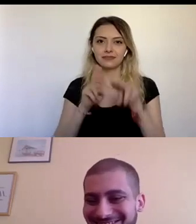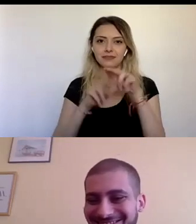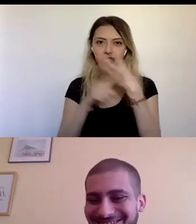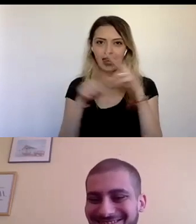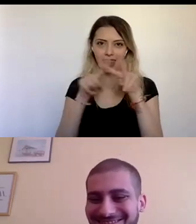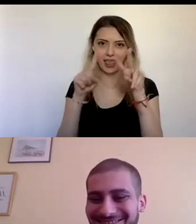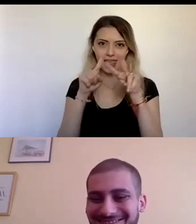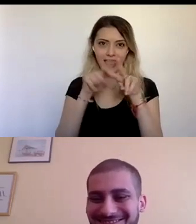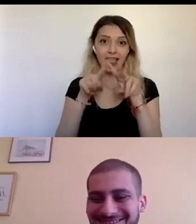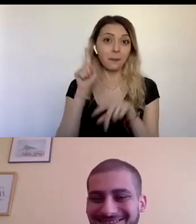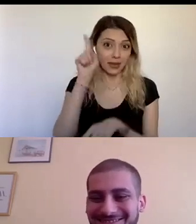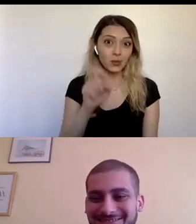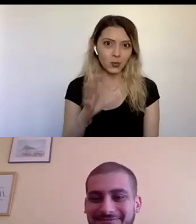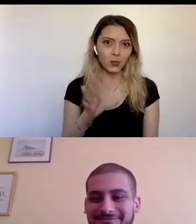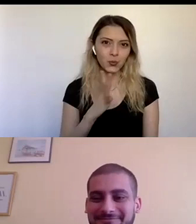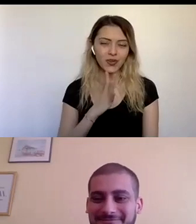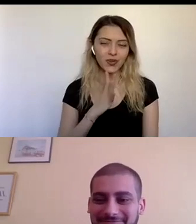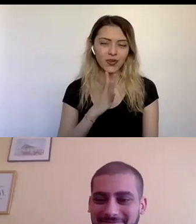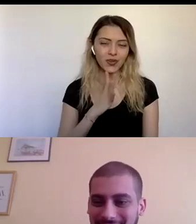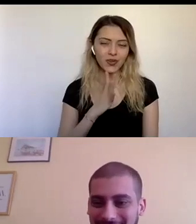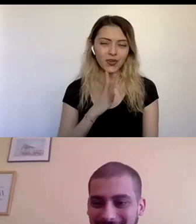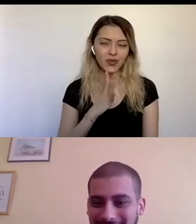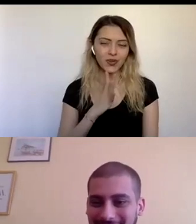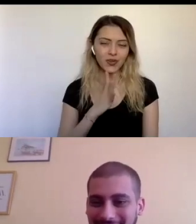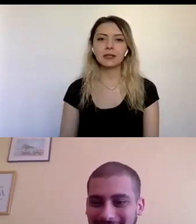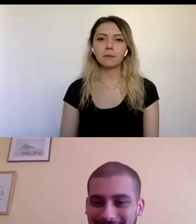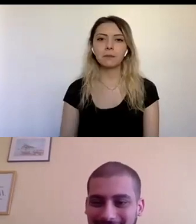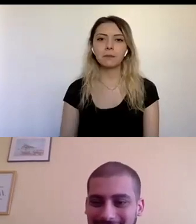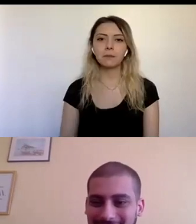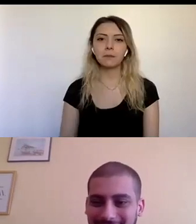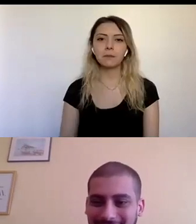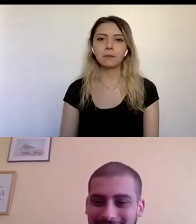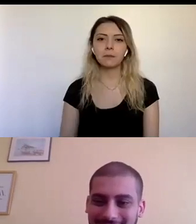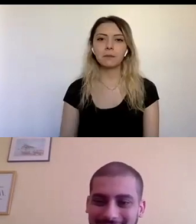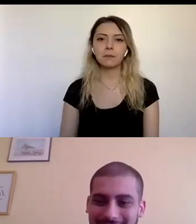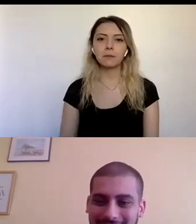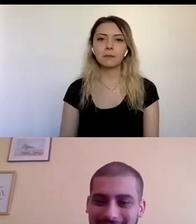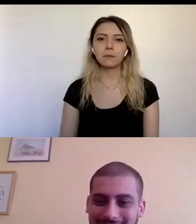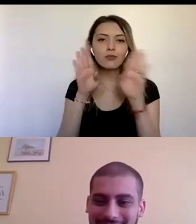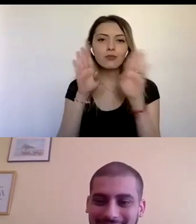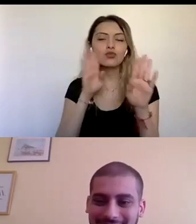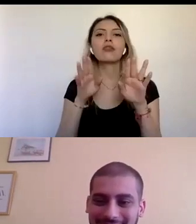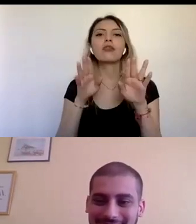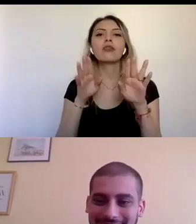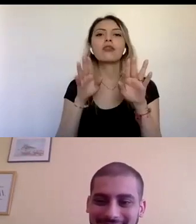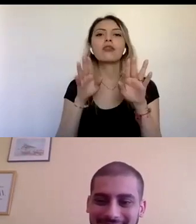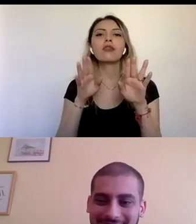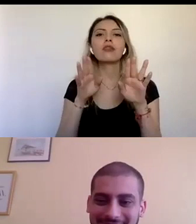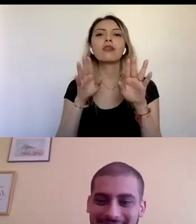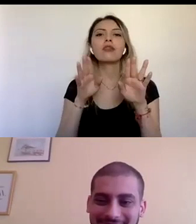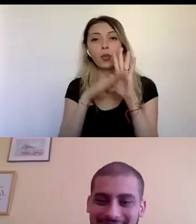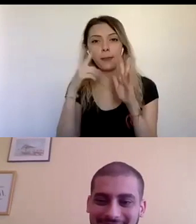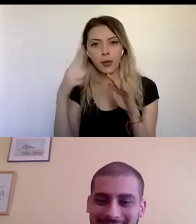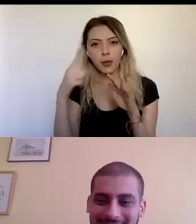artık Facebook Messenger üzerinden 50 kişiye kadar görüntülü ve sesli görüşme yapabiliyormuşuz. Bu güvenli mi acaba? Messenger Rooms adında